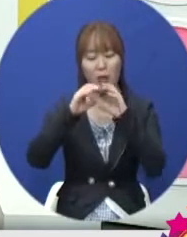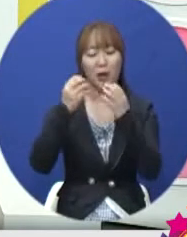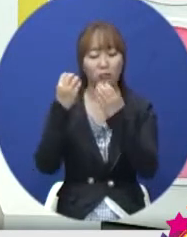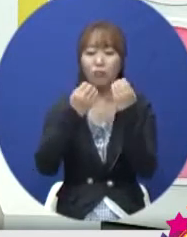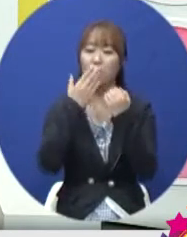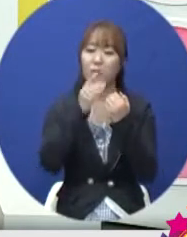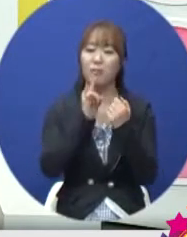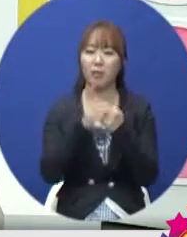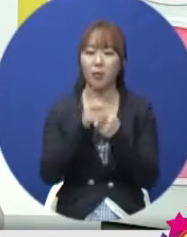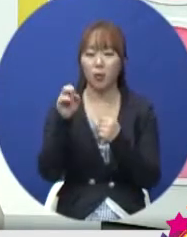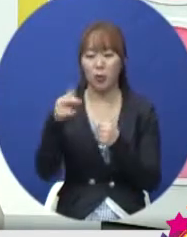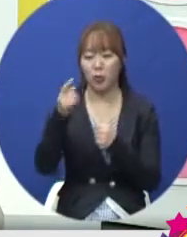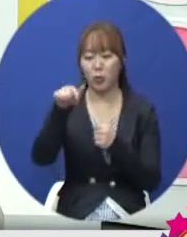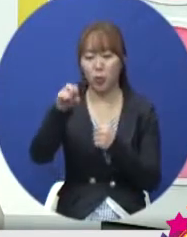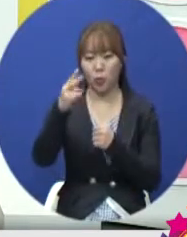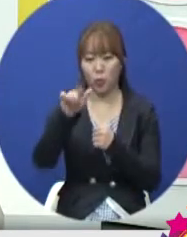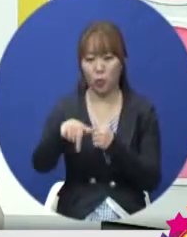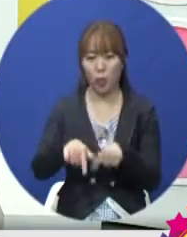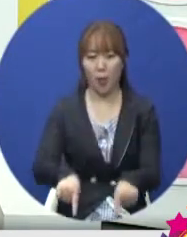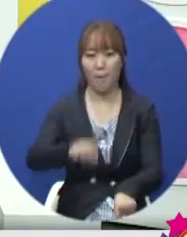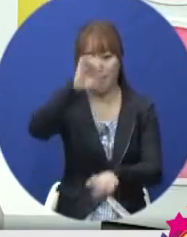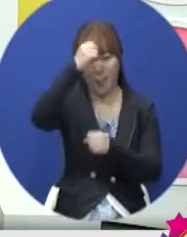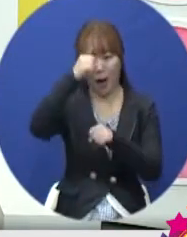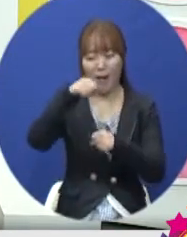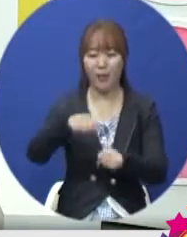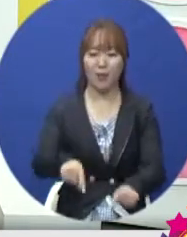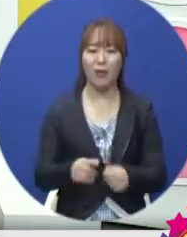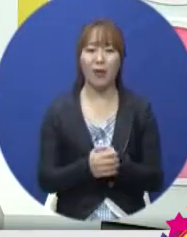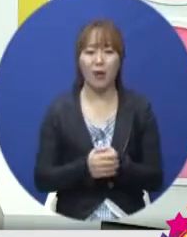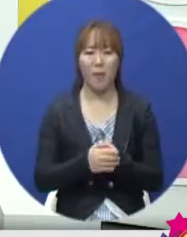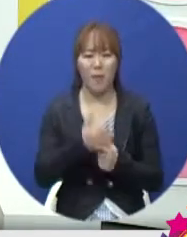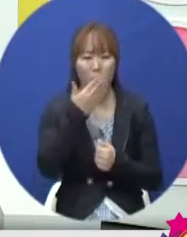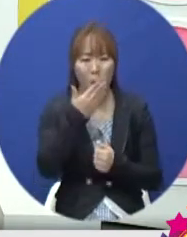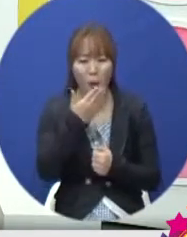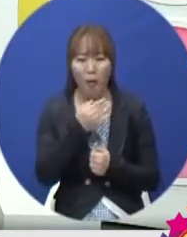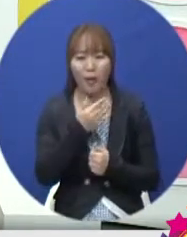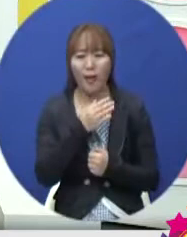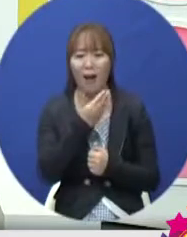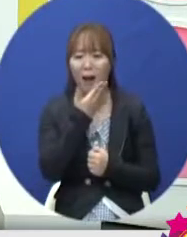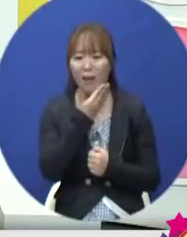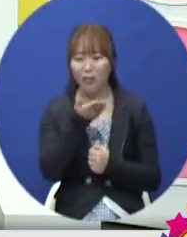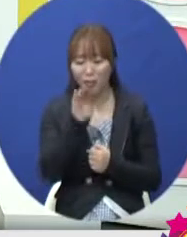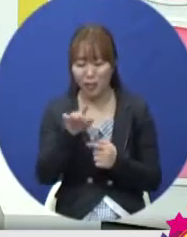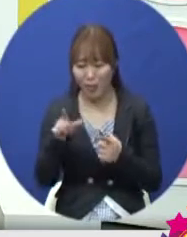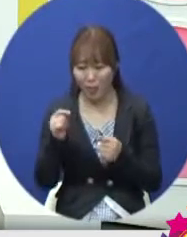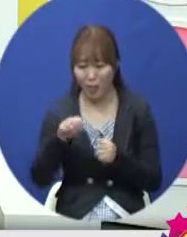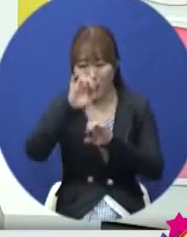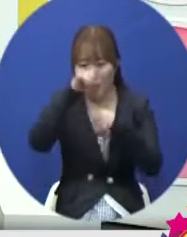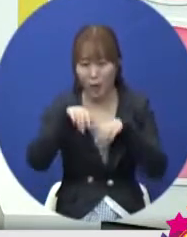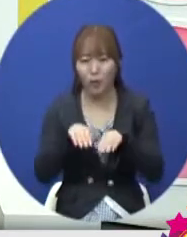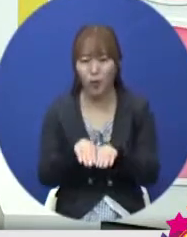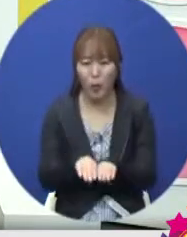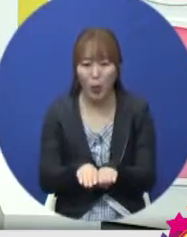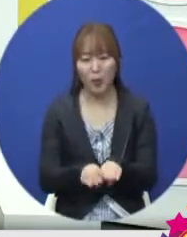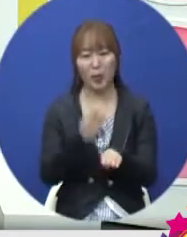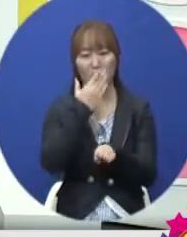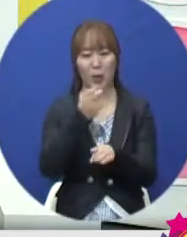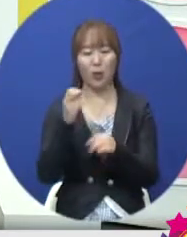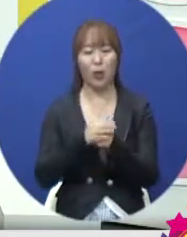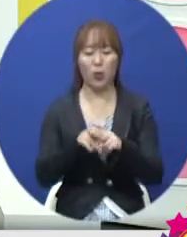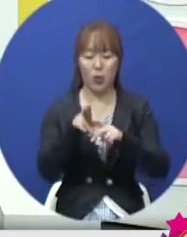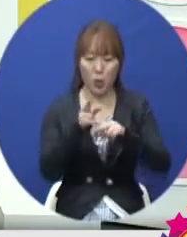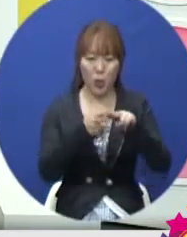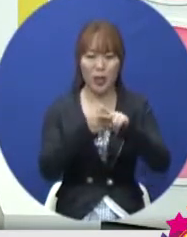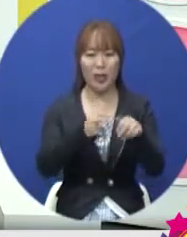그리고 복분자 족욕, 네. 복분자로 이렇게 발을? 세상에, 그 먹기도 아까운 복분자로 족욕을 할 수 있고. 족욕, 네. 또